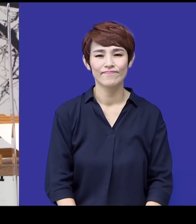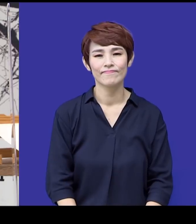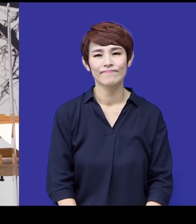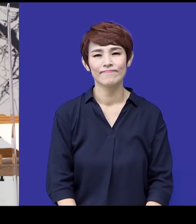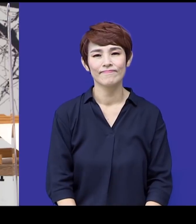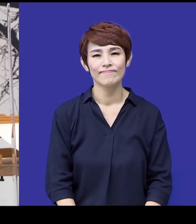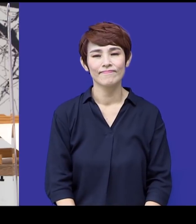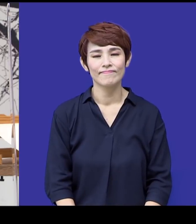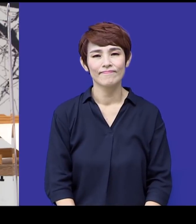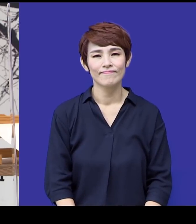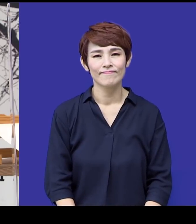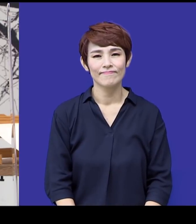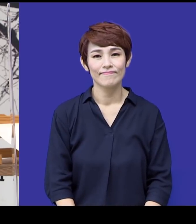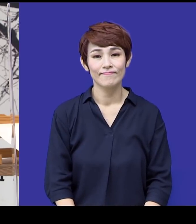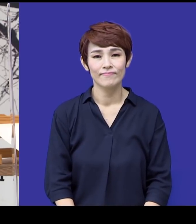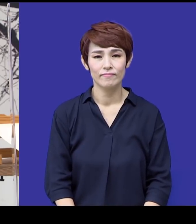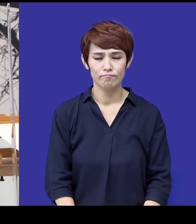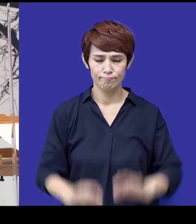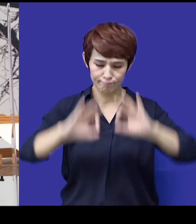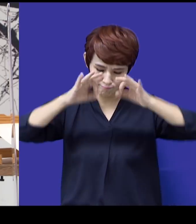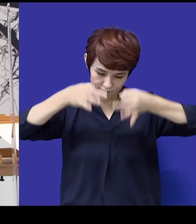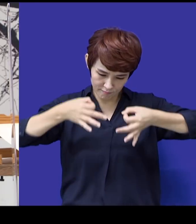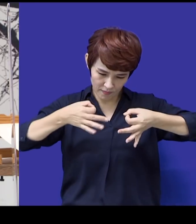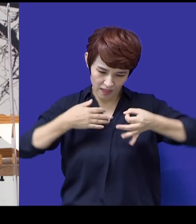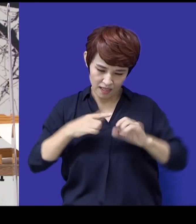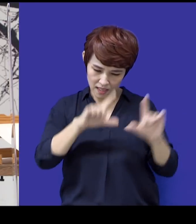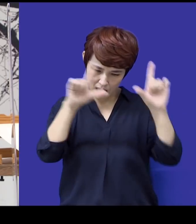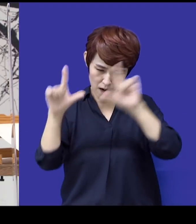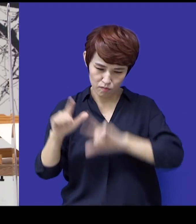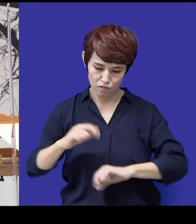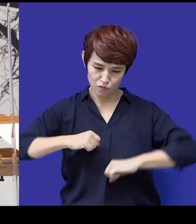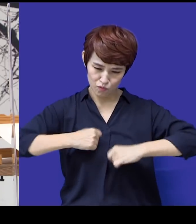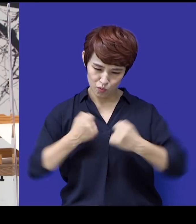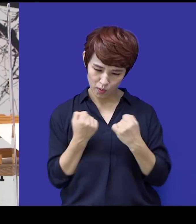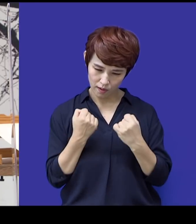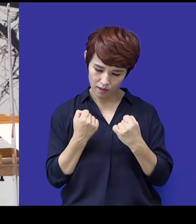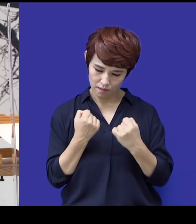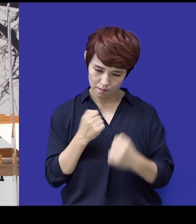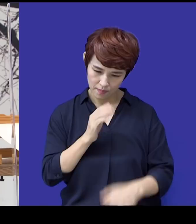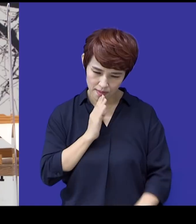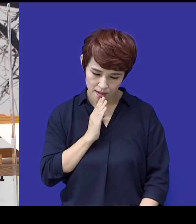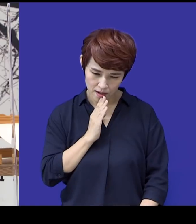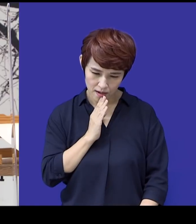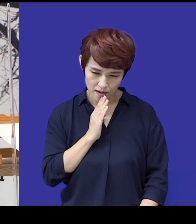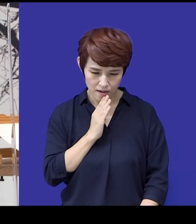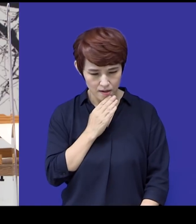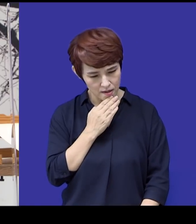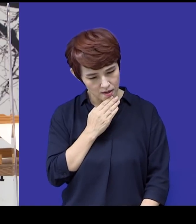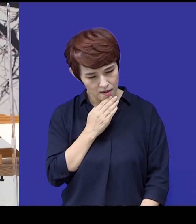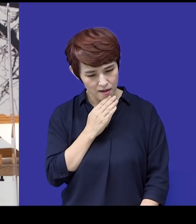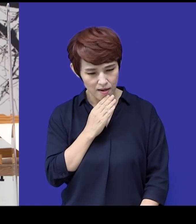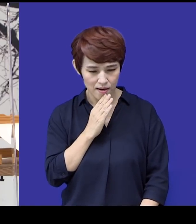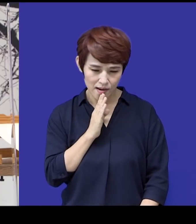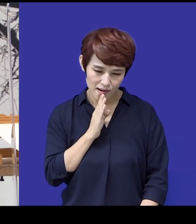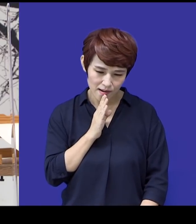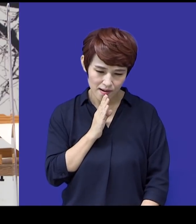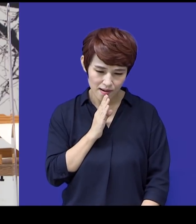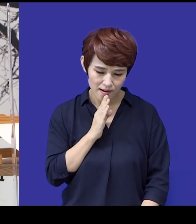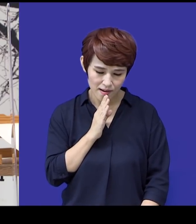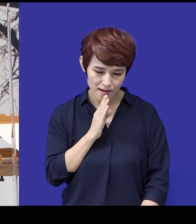오늘 과연 내 삶은 순종하는 삶이었나? 나는 지금 순종하고 있나? 라는 걸 오늘 좀